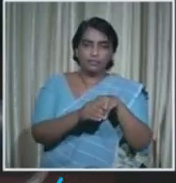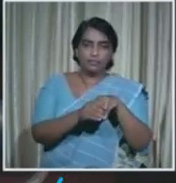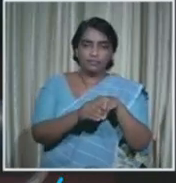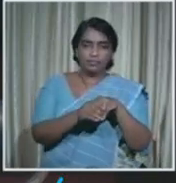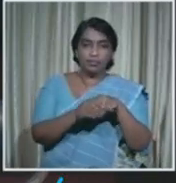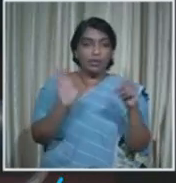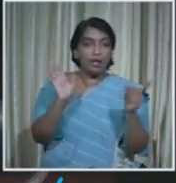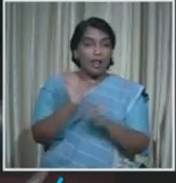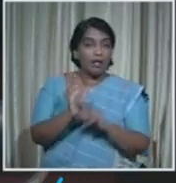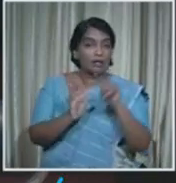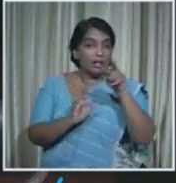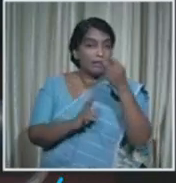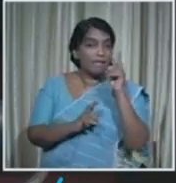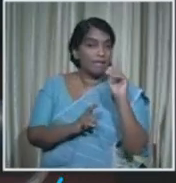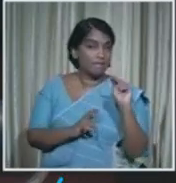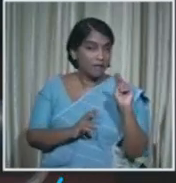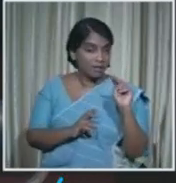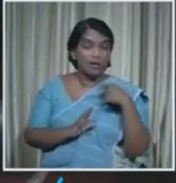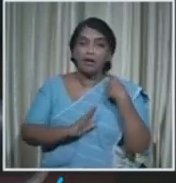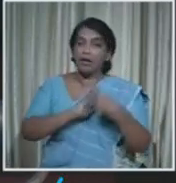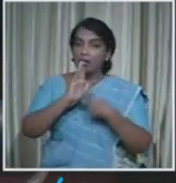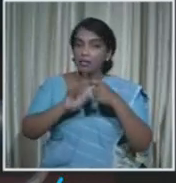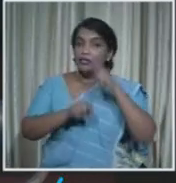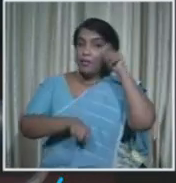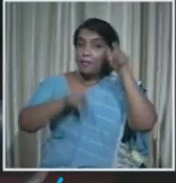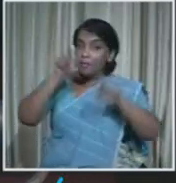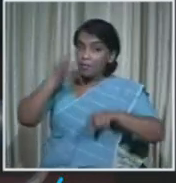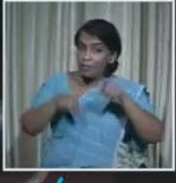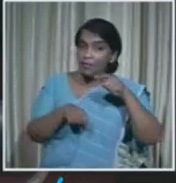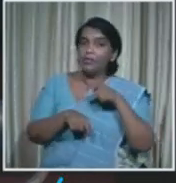ලක්ෂ 220ක් වූ මේ රටේ ජනතාවගේ